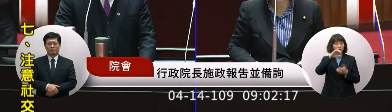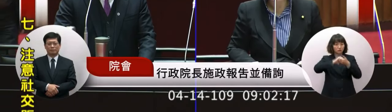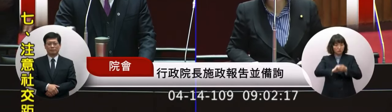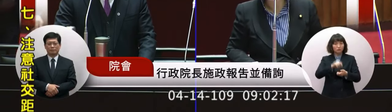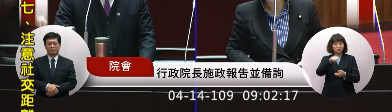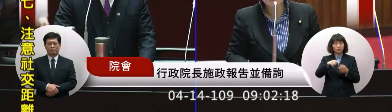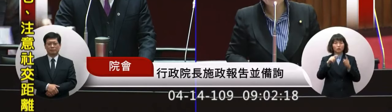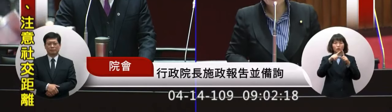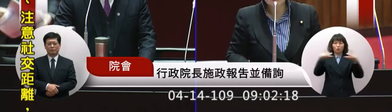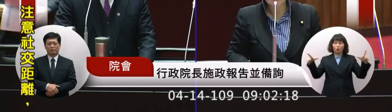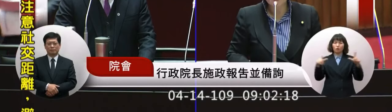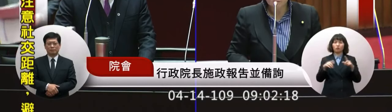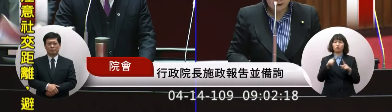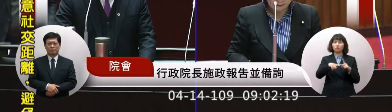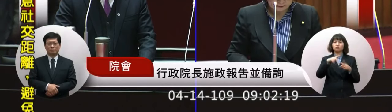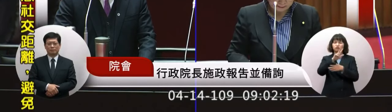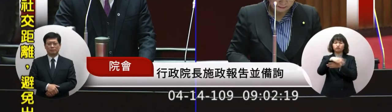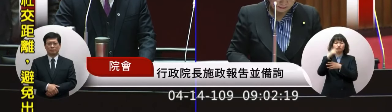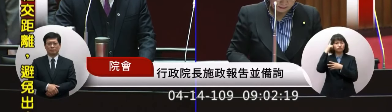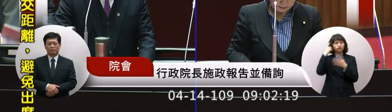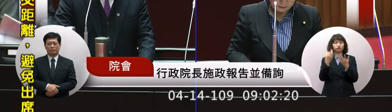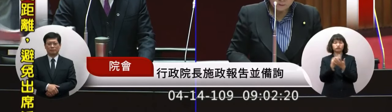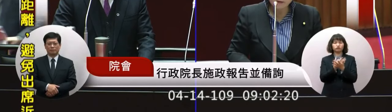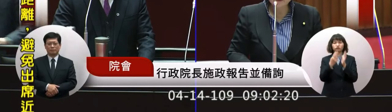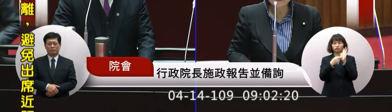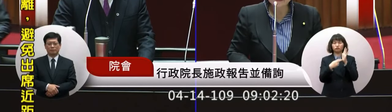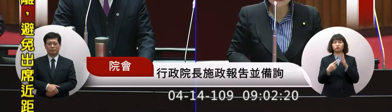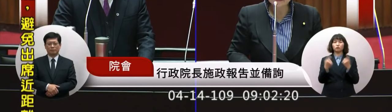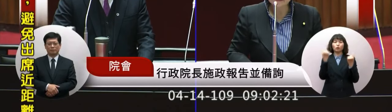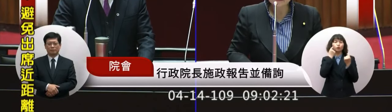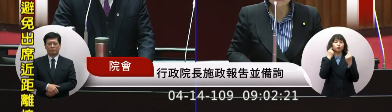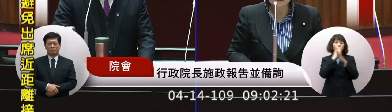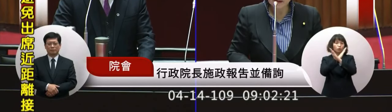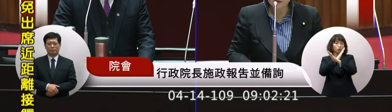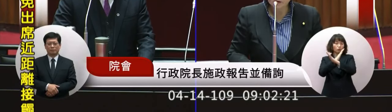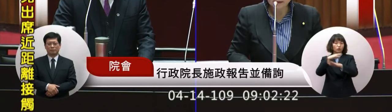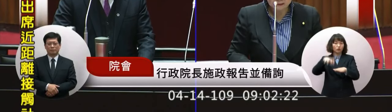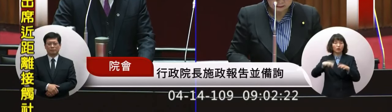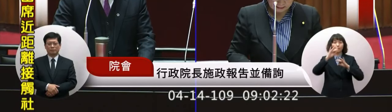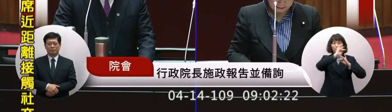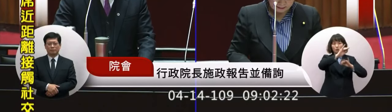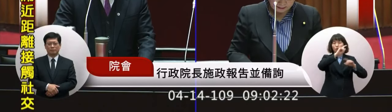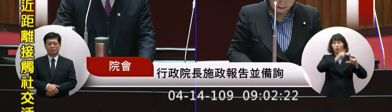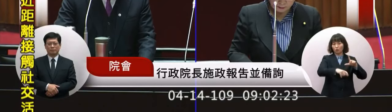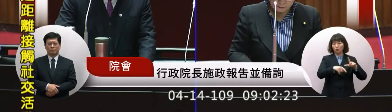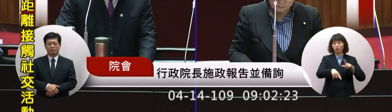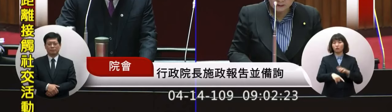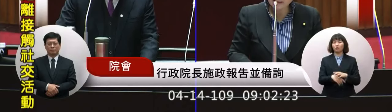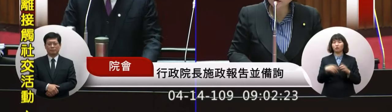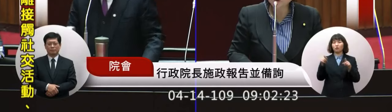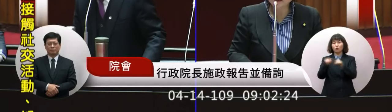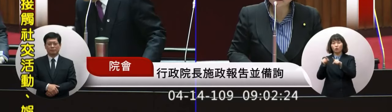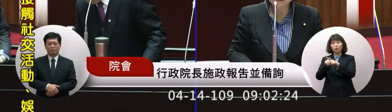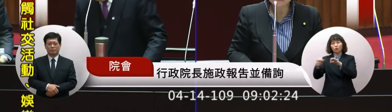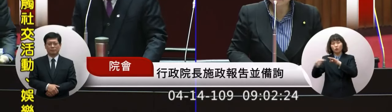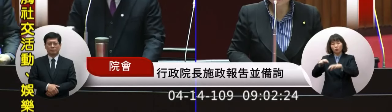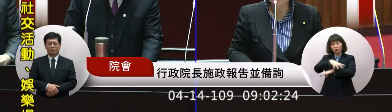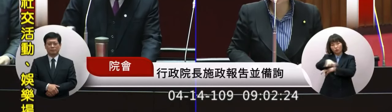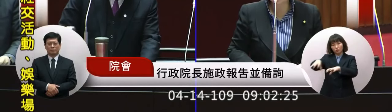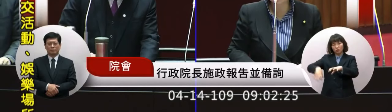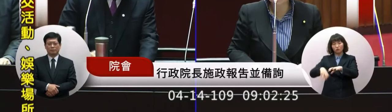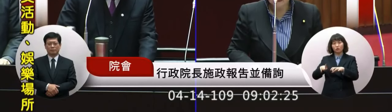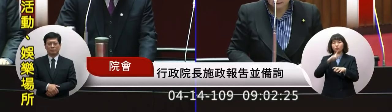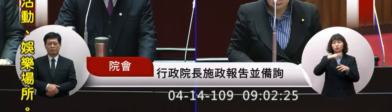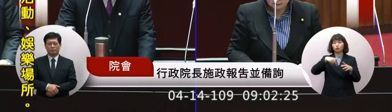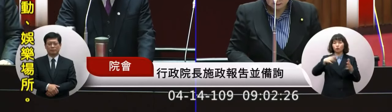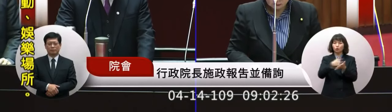实很广泛跟空泛的，比如说夜市、百货公司，还有一般商圈、